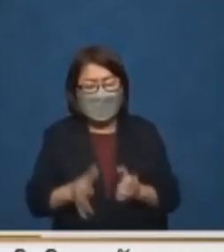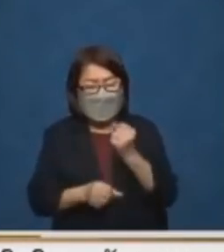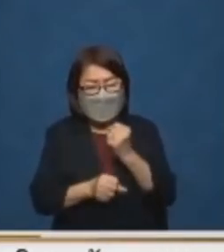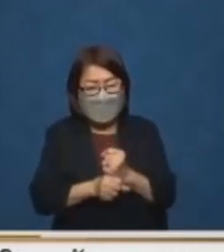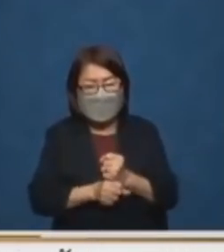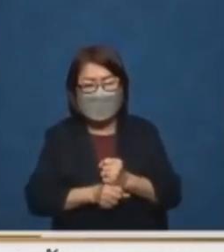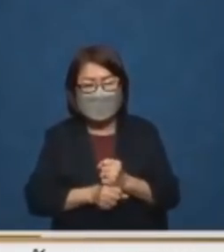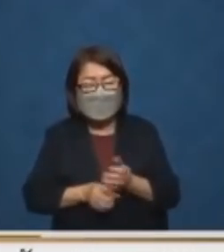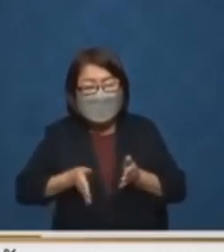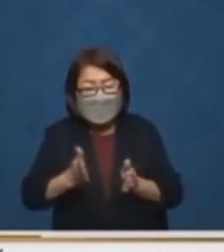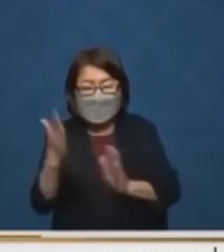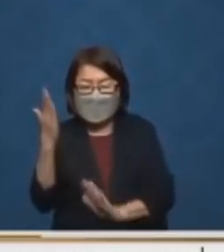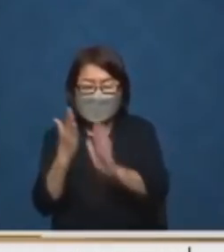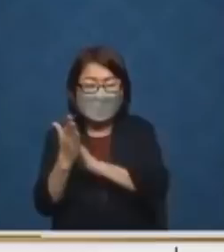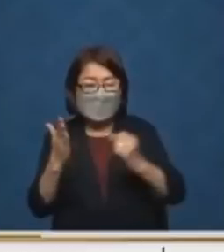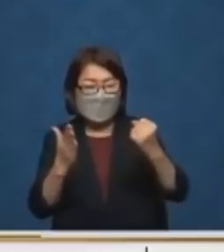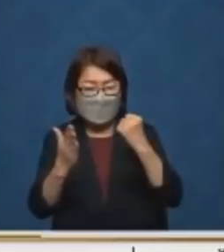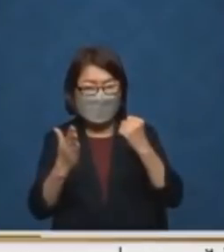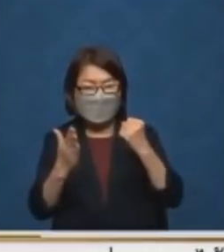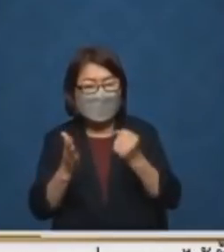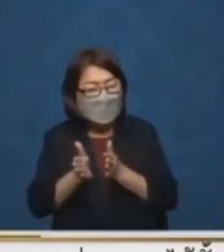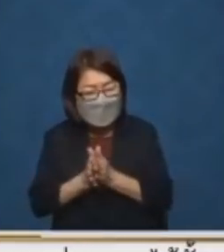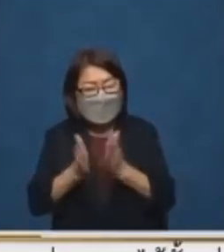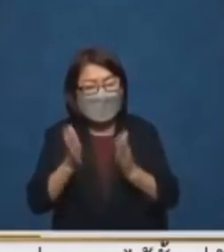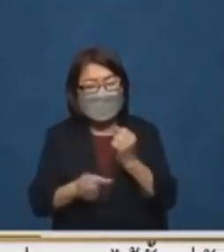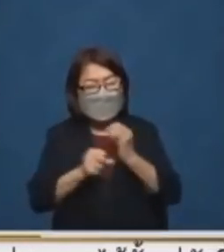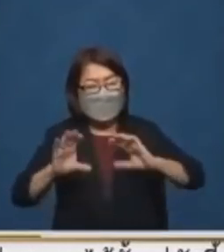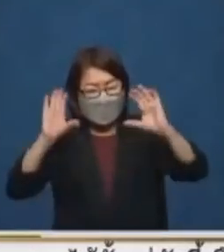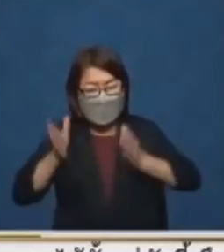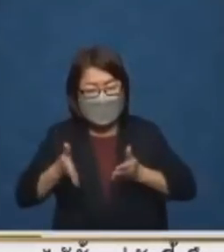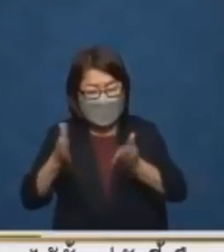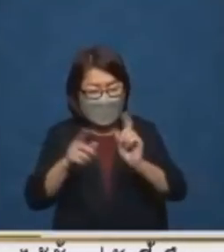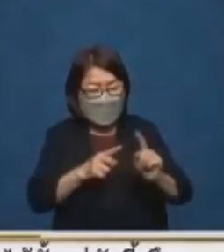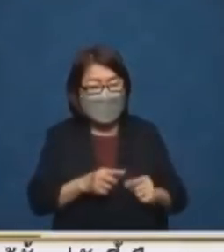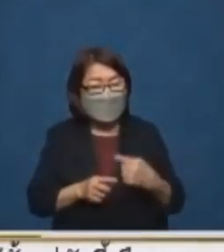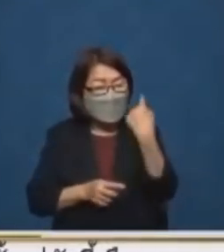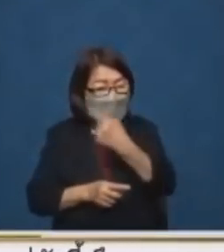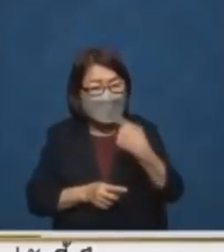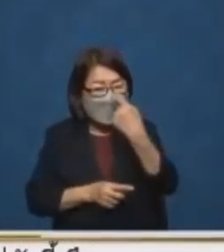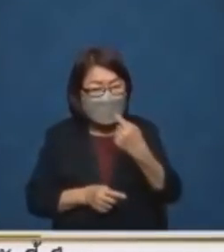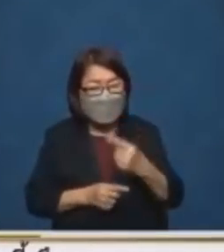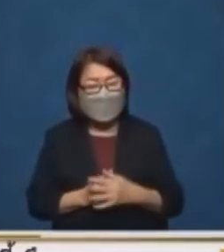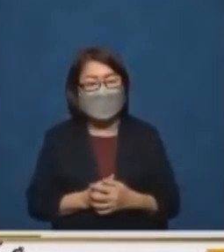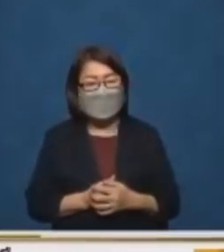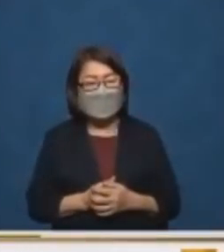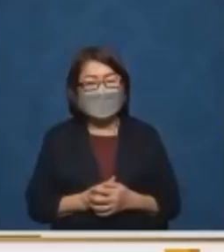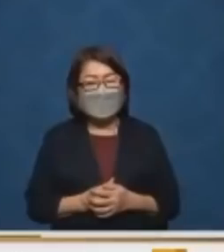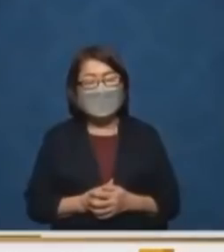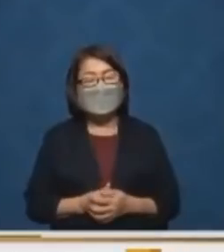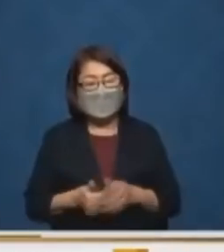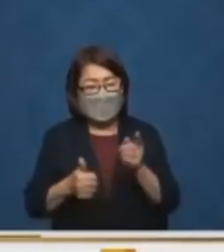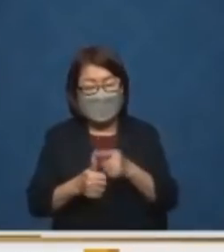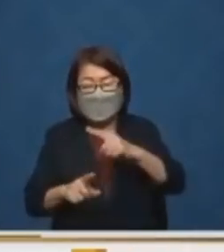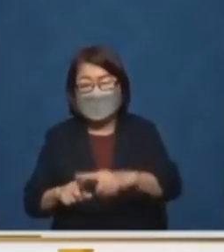มนคงและเจานัทที่รดด้านอนๆดังต่อไปนี้ทพทานครับมีนา